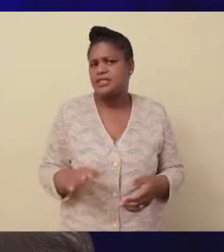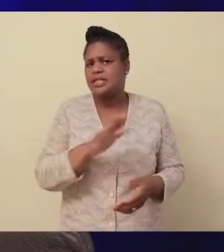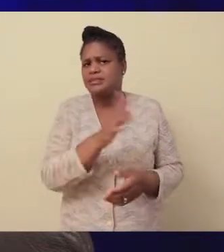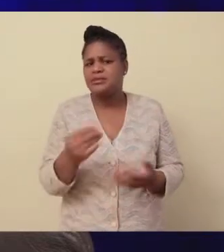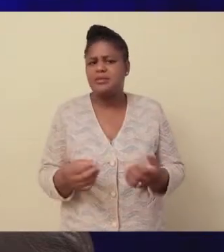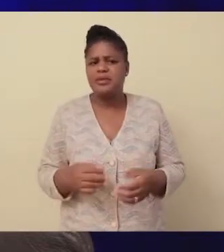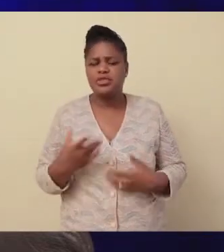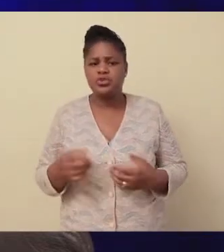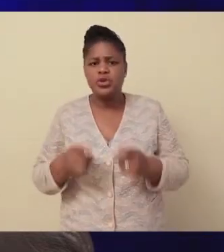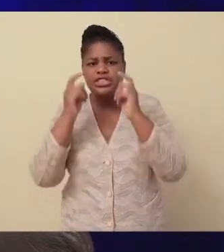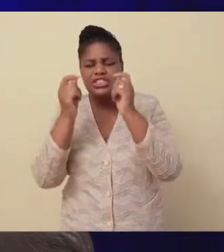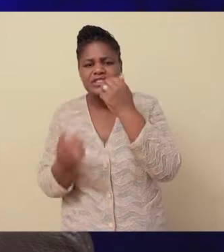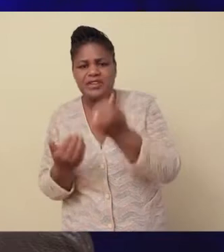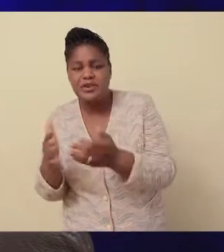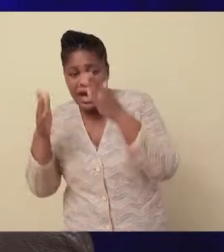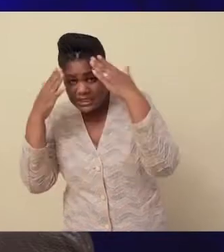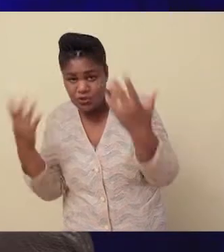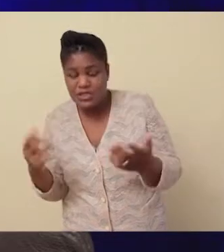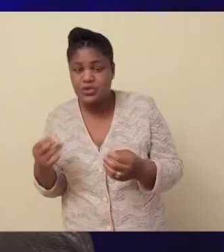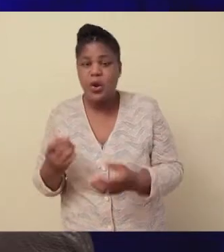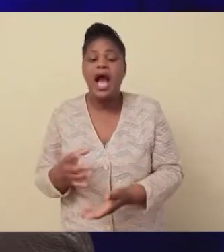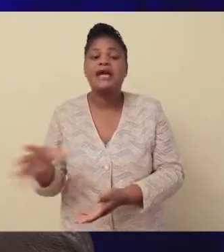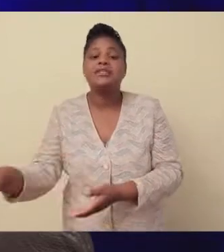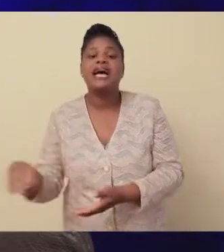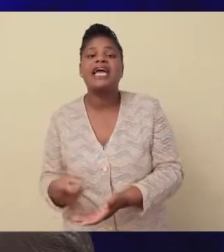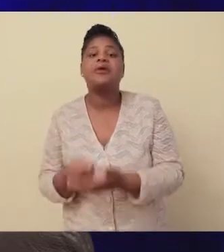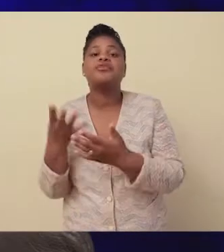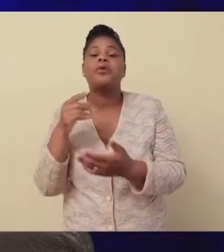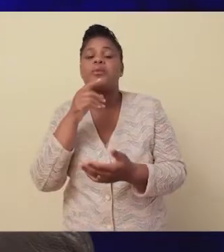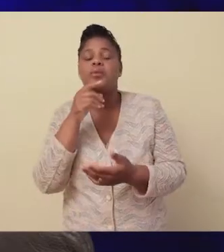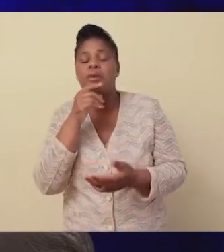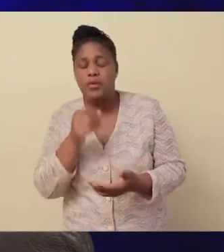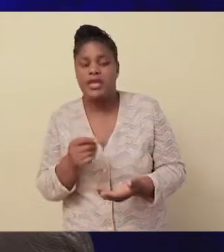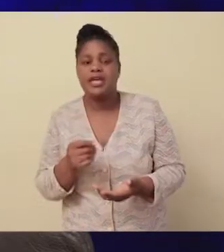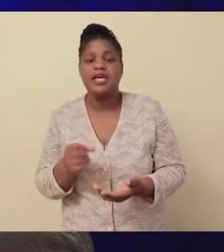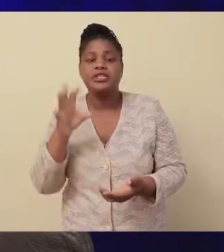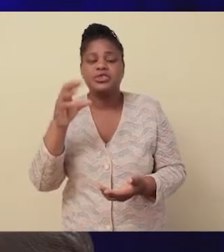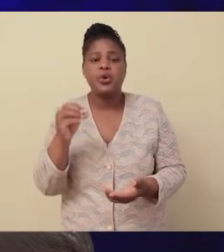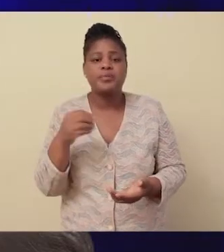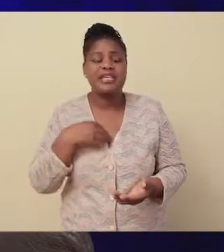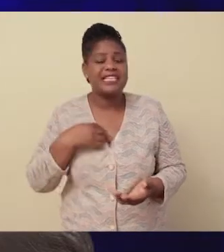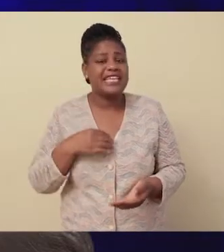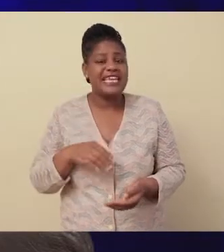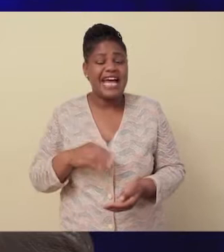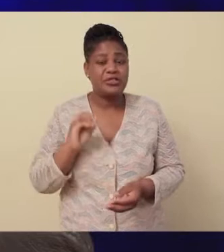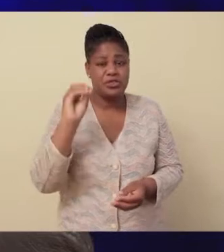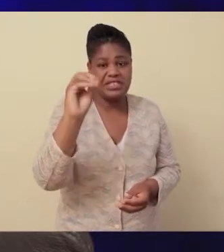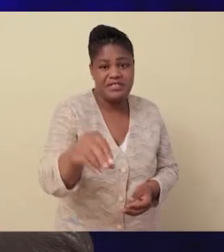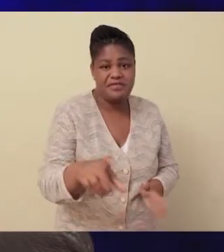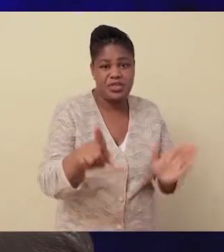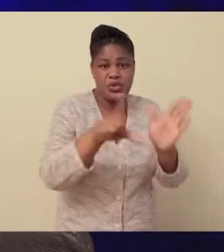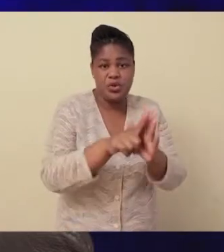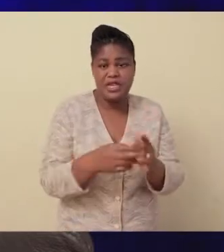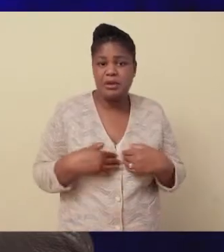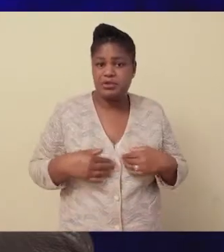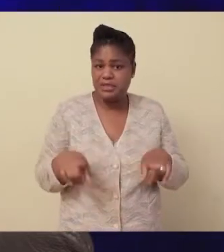vana. Saka chenjedze iri pano pachirongwa ndechekuti ngatizvisiyanisei kana zvichitikodzera. Asi ini handisi mutemo. Inini ndinangoitawo somo